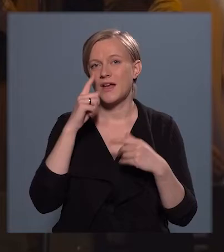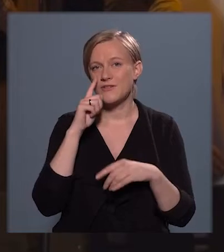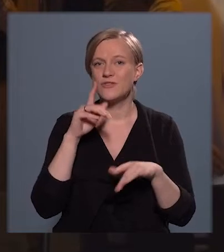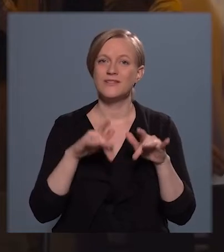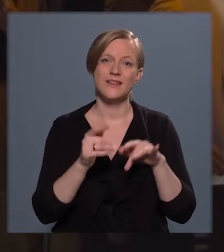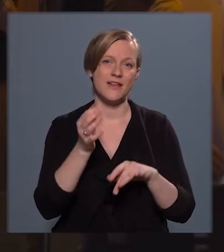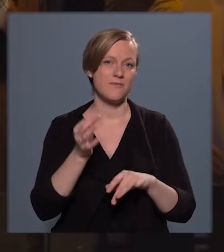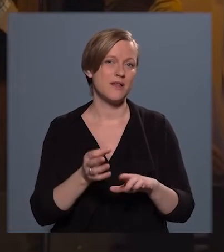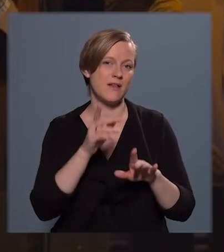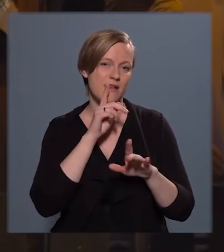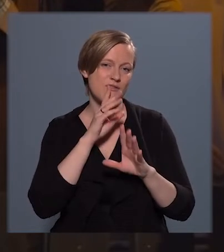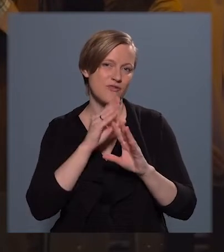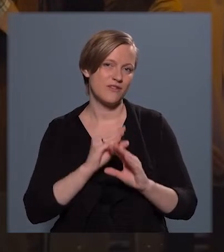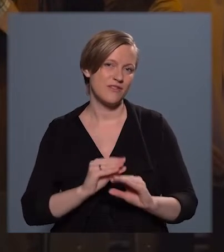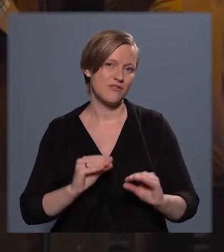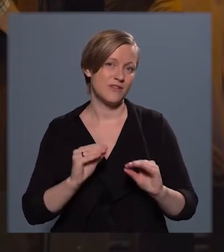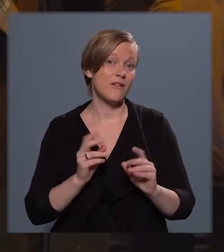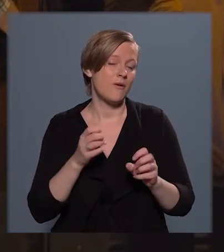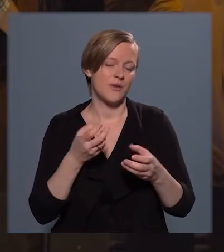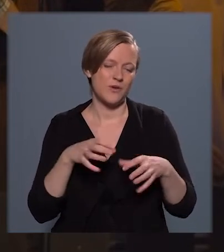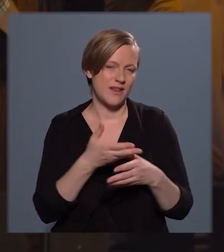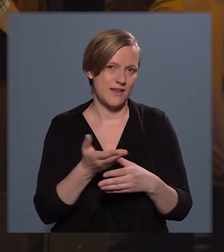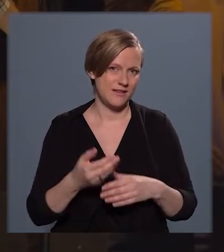néhány perces elcsendesedést, amikor teheti.